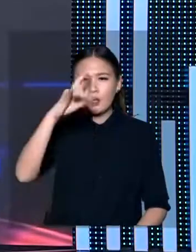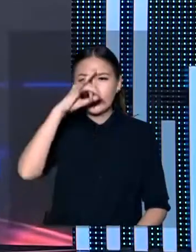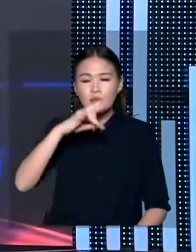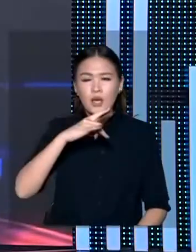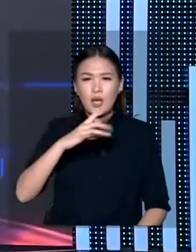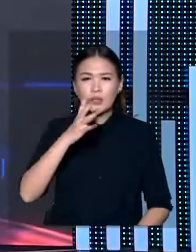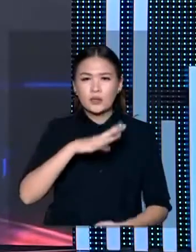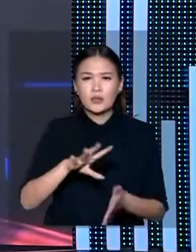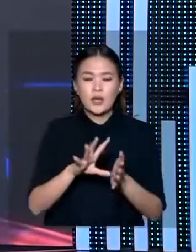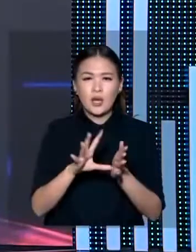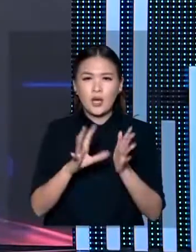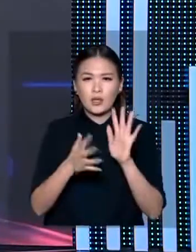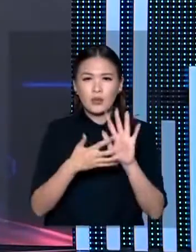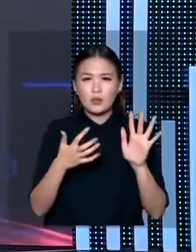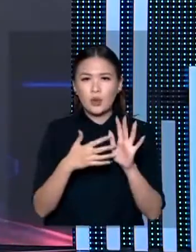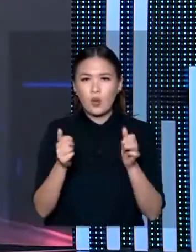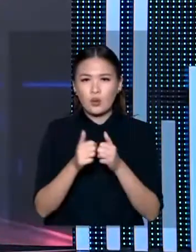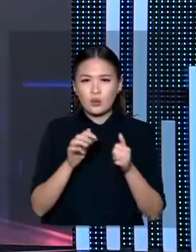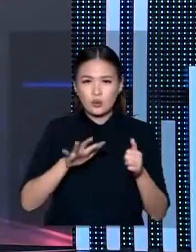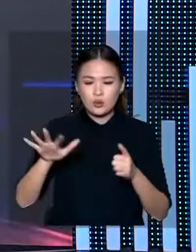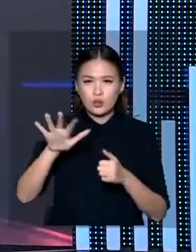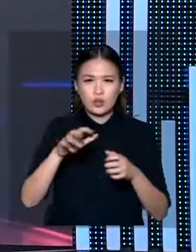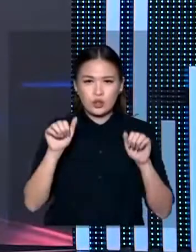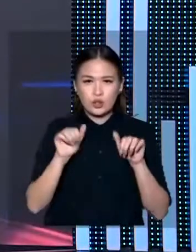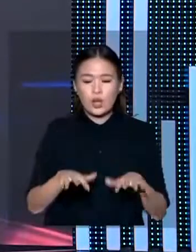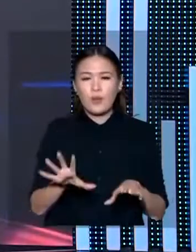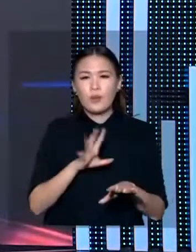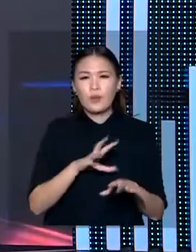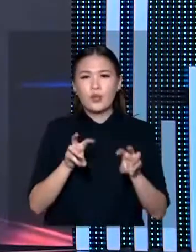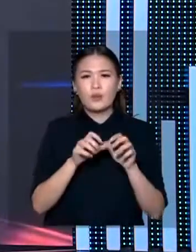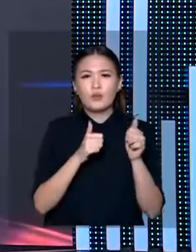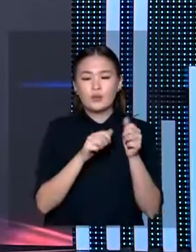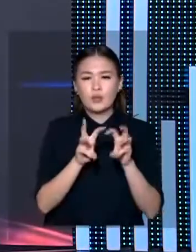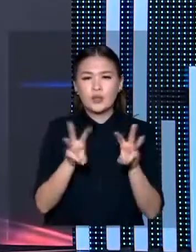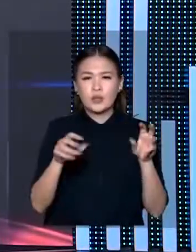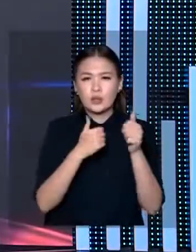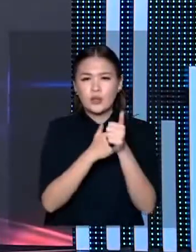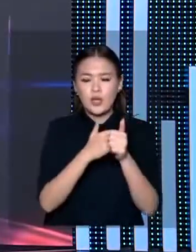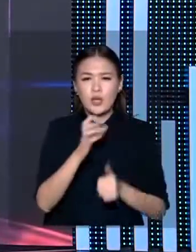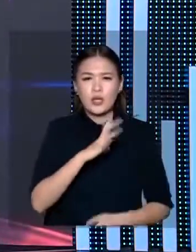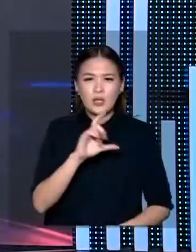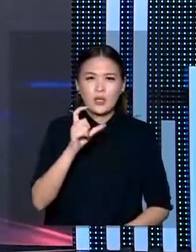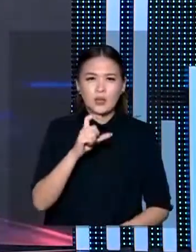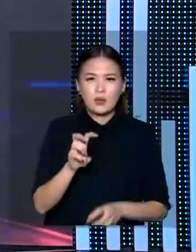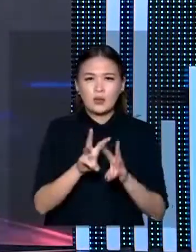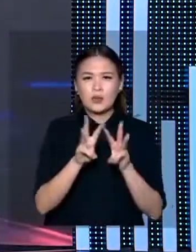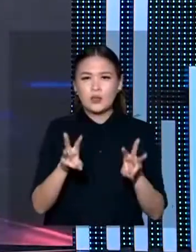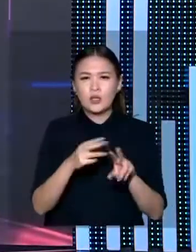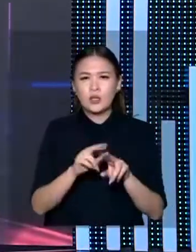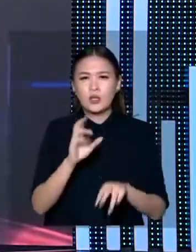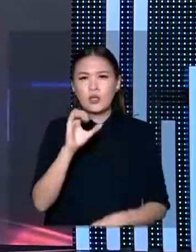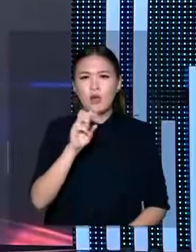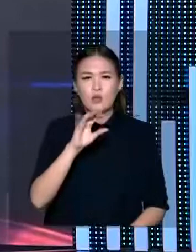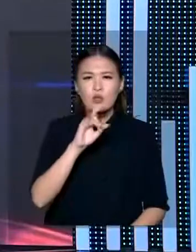Қазақстан энергия тапшылығын көршілердің көмегімен шешіп отыр. Премьер-министр Әлихан Смайылов энергетика министрлігіне